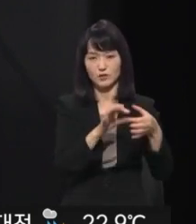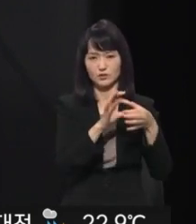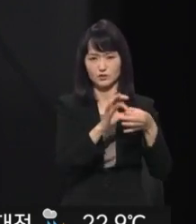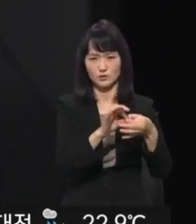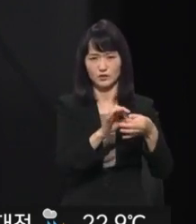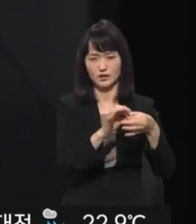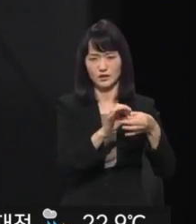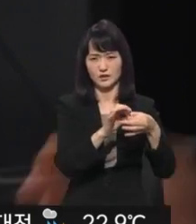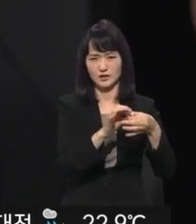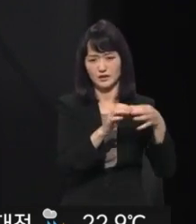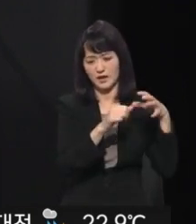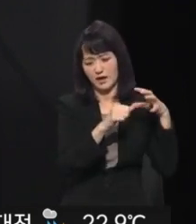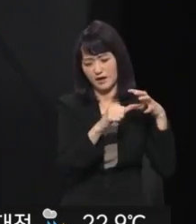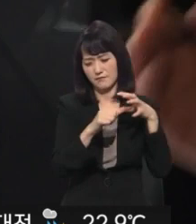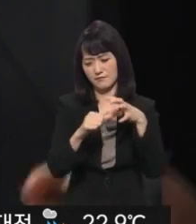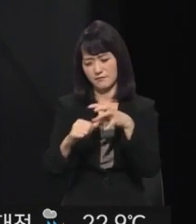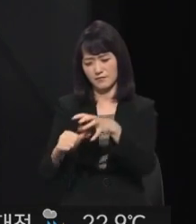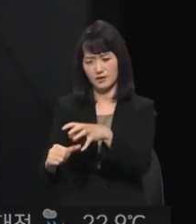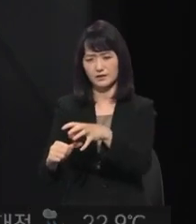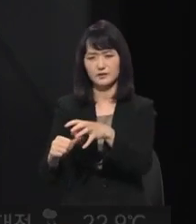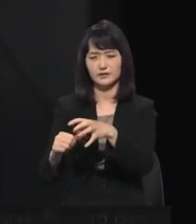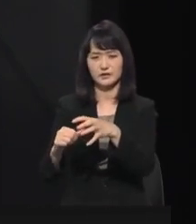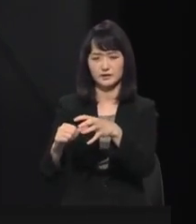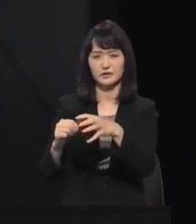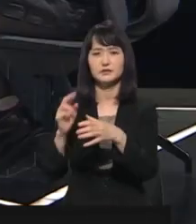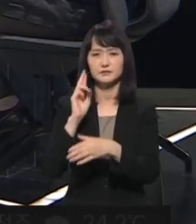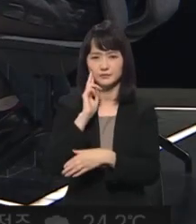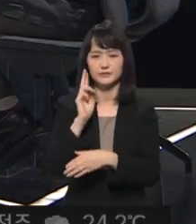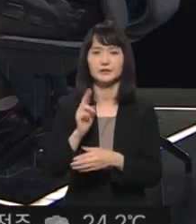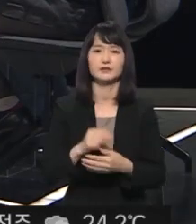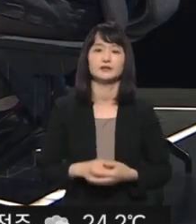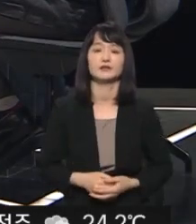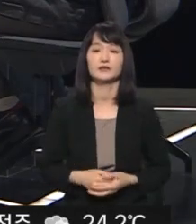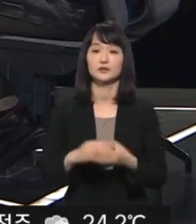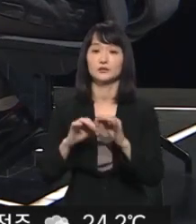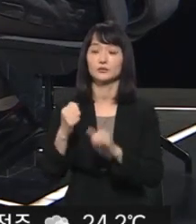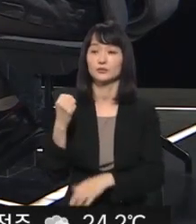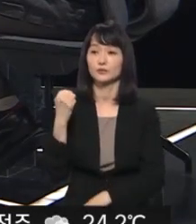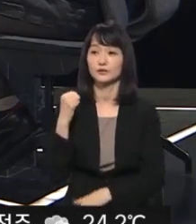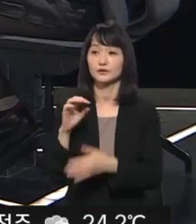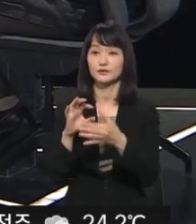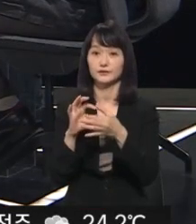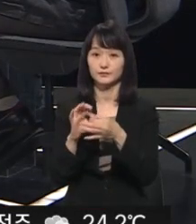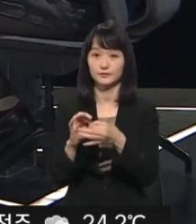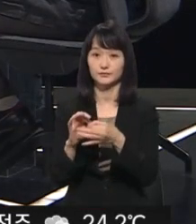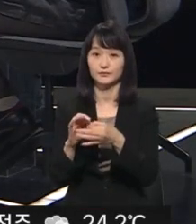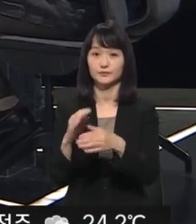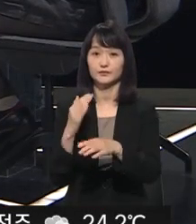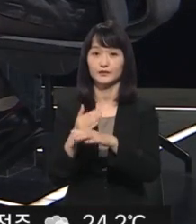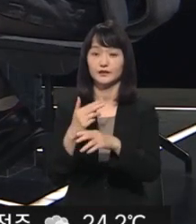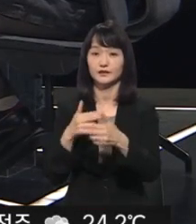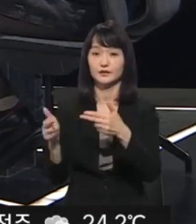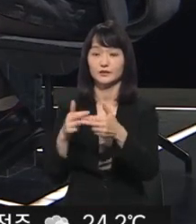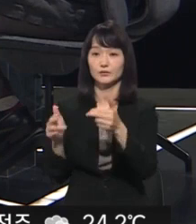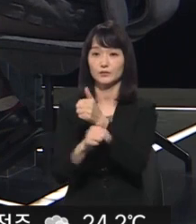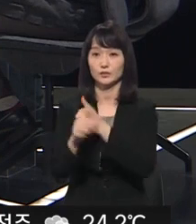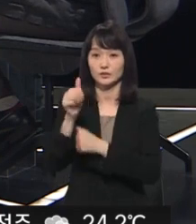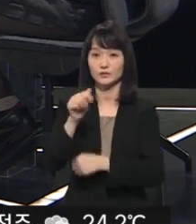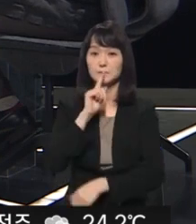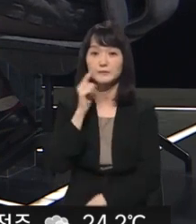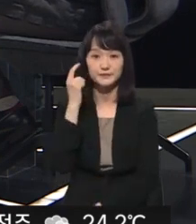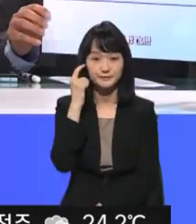들어가고 있다 너무 그러면 어 국민의 임 소속 탕 예비 한창 분들의 의견을 들어보도록